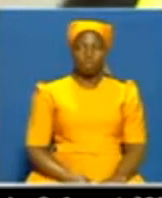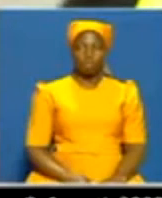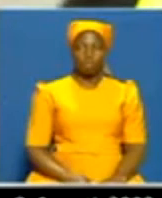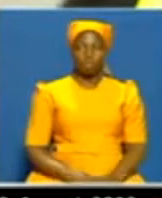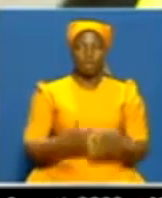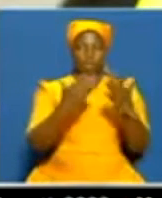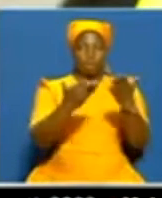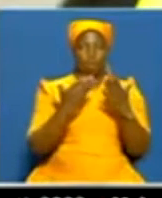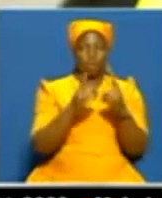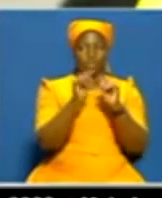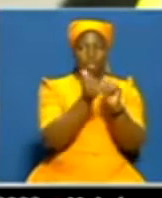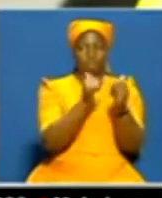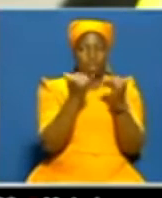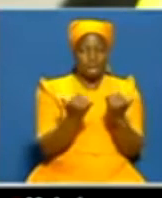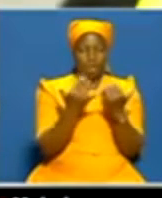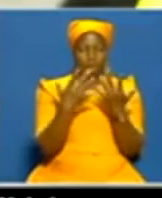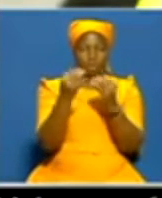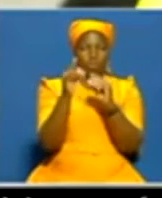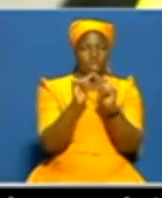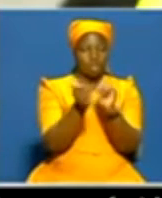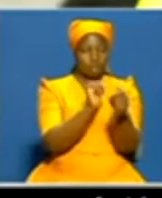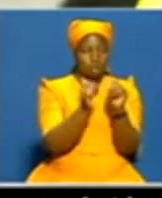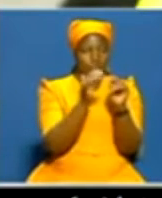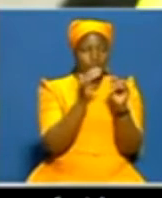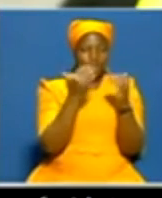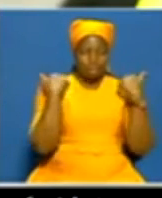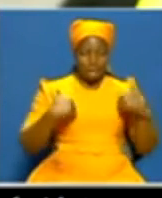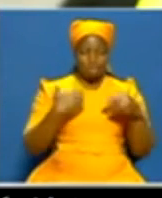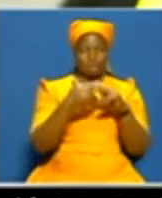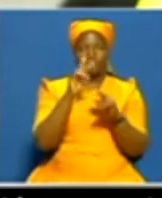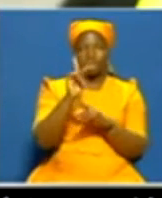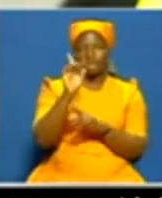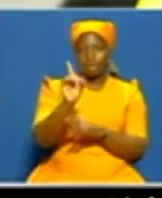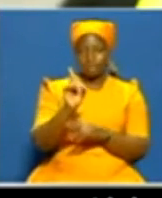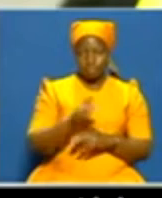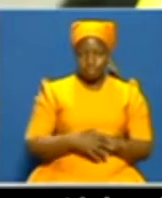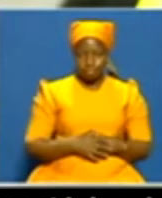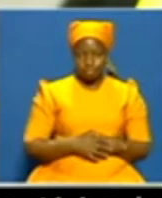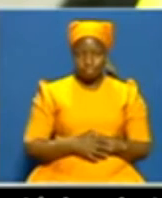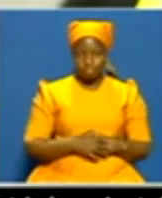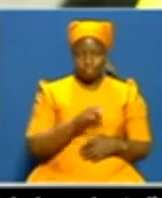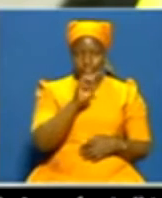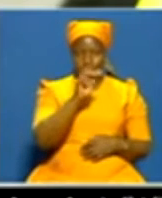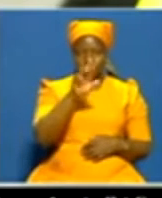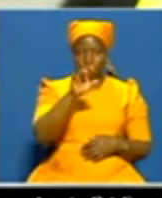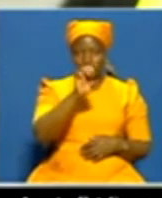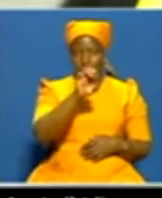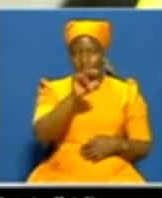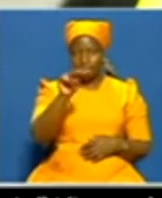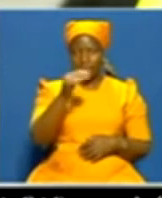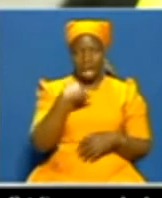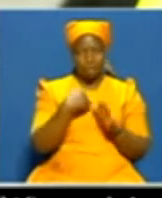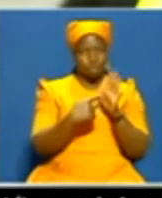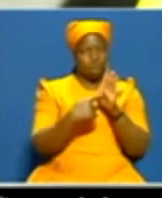Karibu wana sporti, sasa tuelekee viwanjani. Kama kawaida, wengi wananiita Karanja David ama ukipenda KD. Maurine Cherotich alionesha weledi mkubwa na